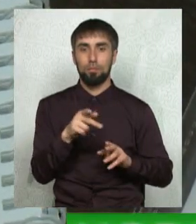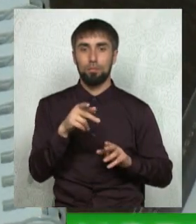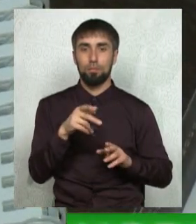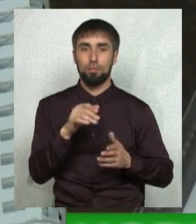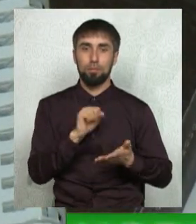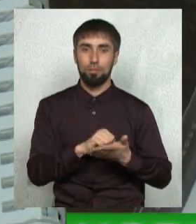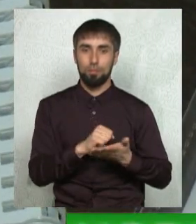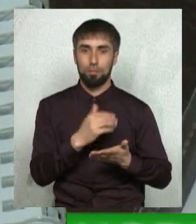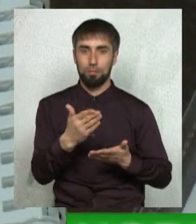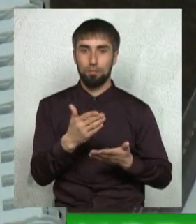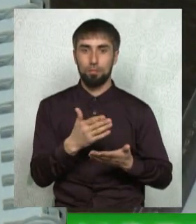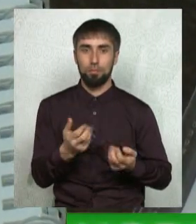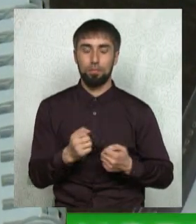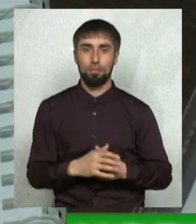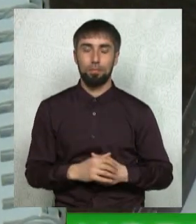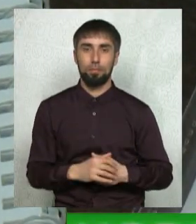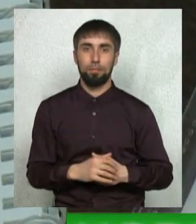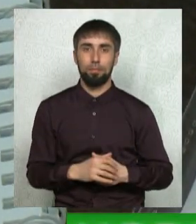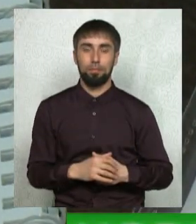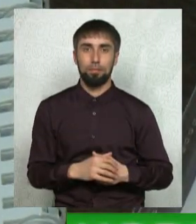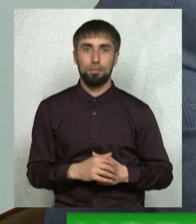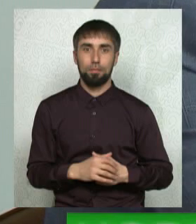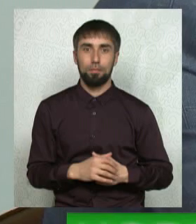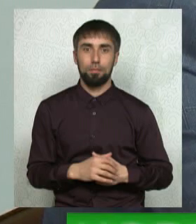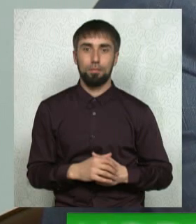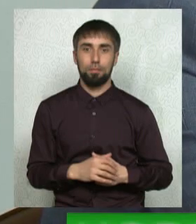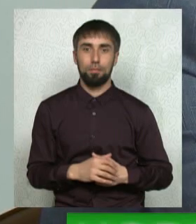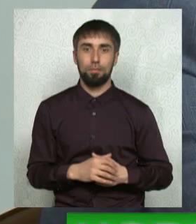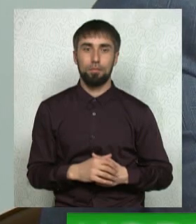аттестованного экскурсовода. Хава Газикова, Магомед Шаухалов, Новости 24.